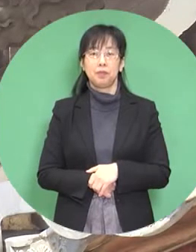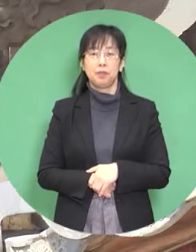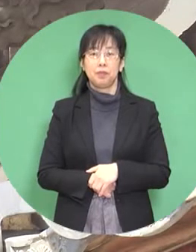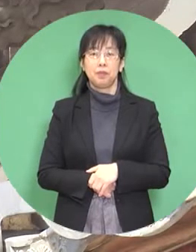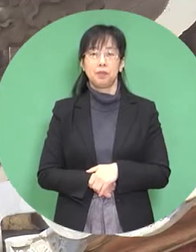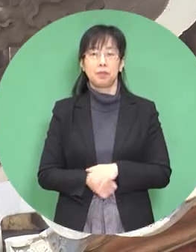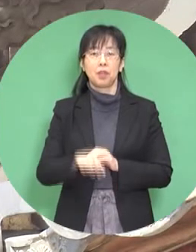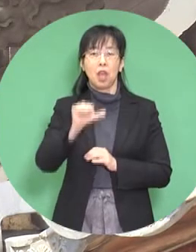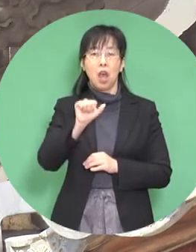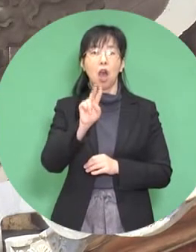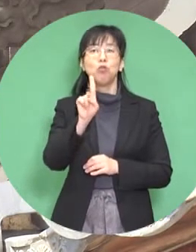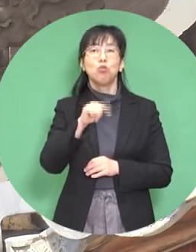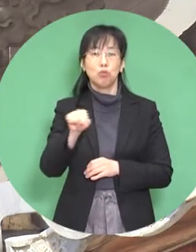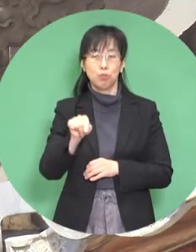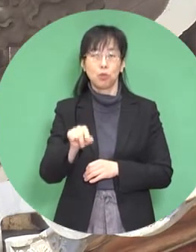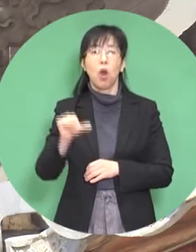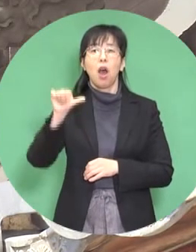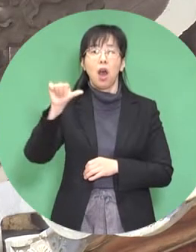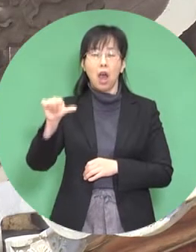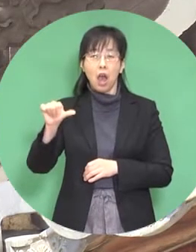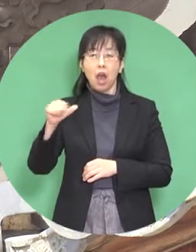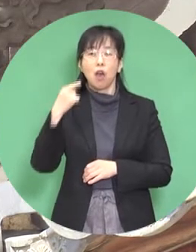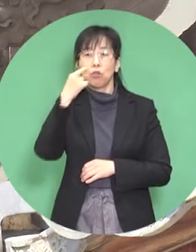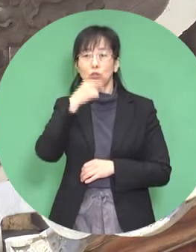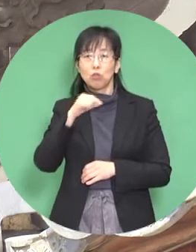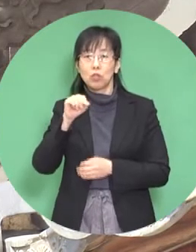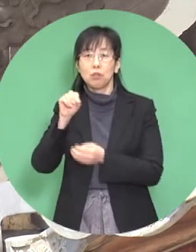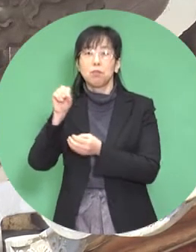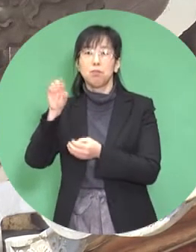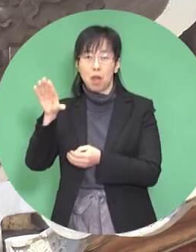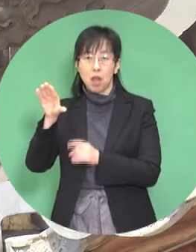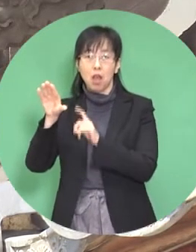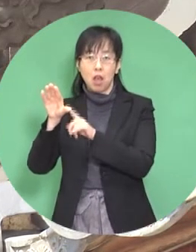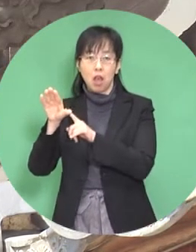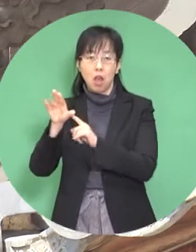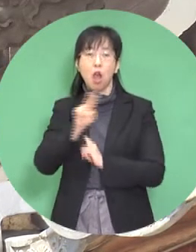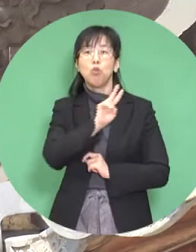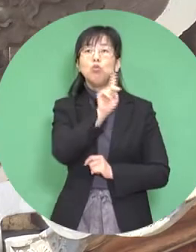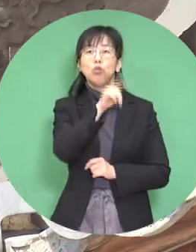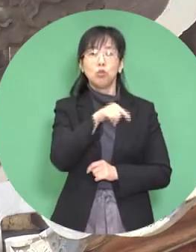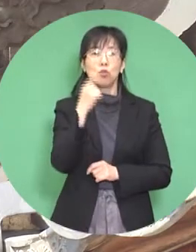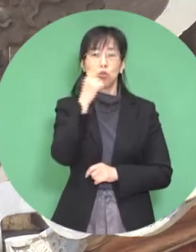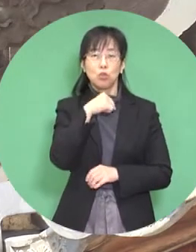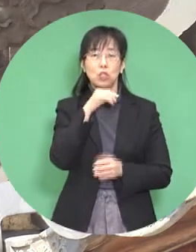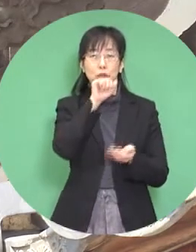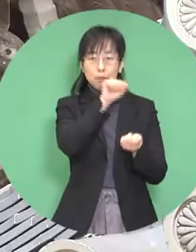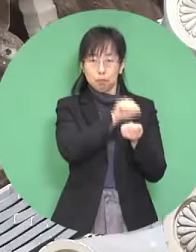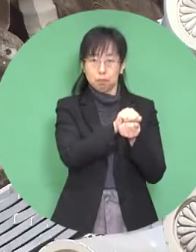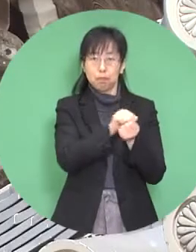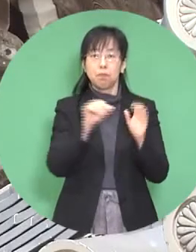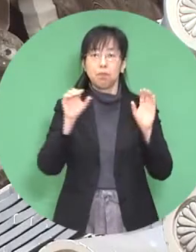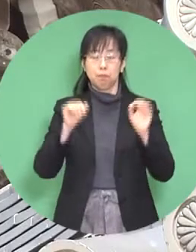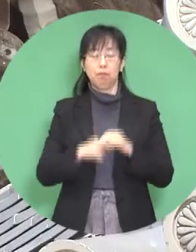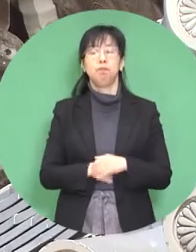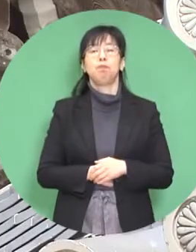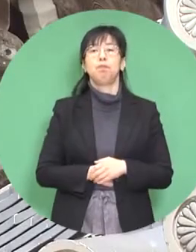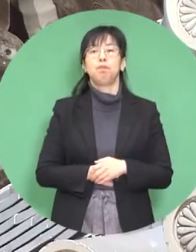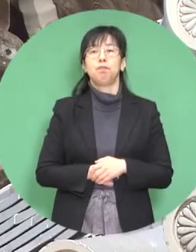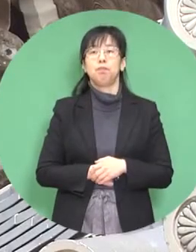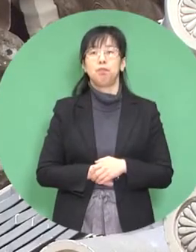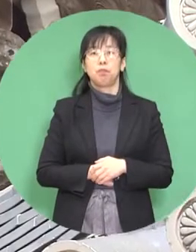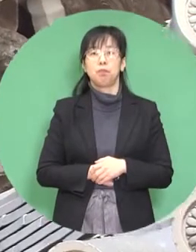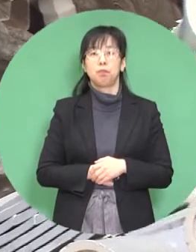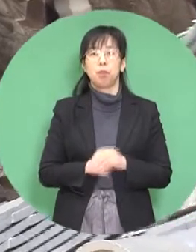阿吽の阿は口を開いた状態、吽は閉じた状態。仏教